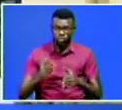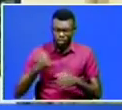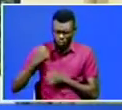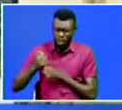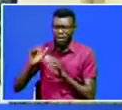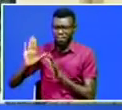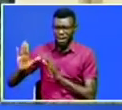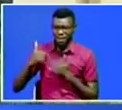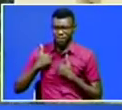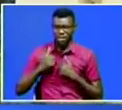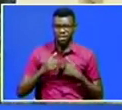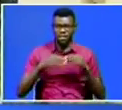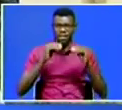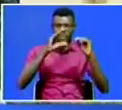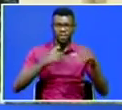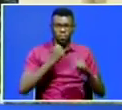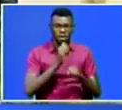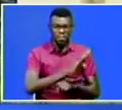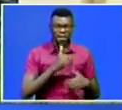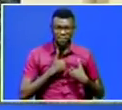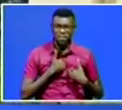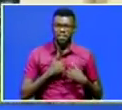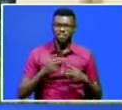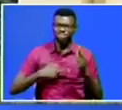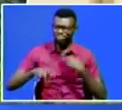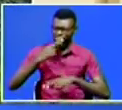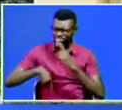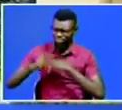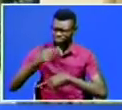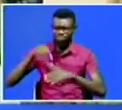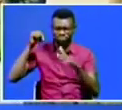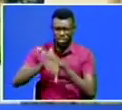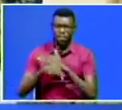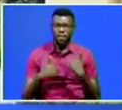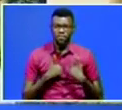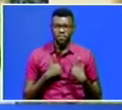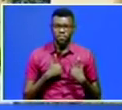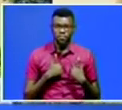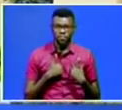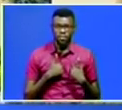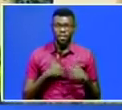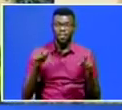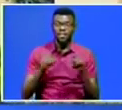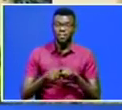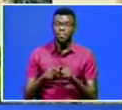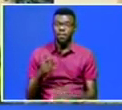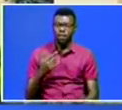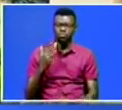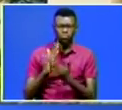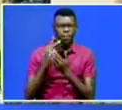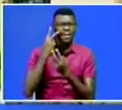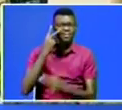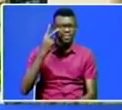their part, the teachers did their part, we did revision, thorough revision, and we were almost seeing it